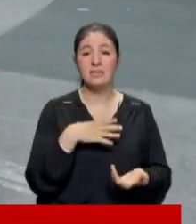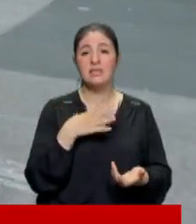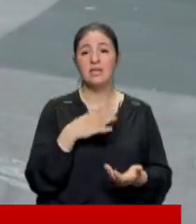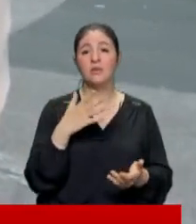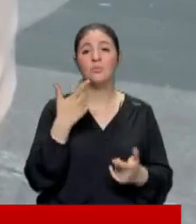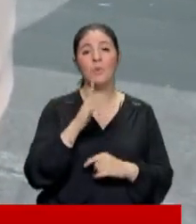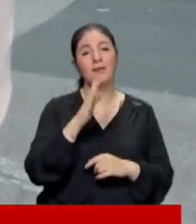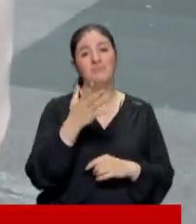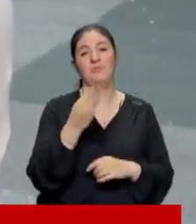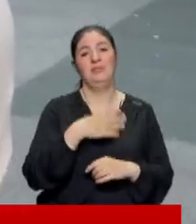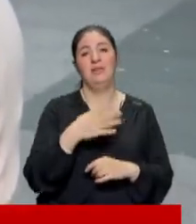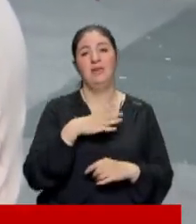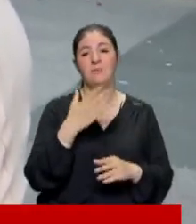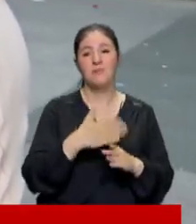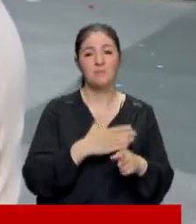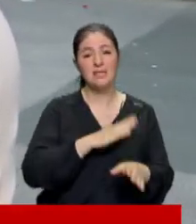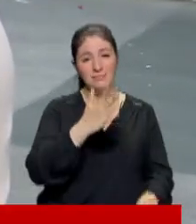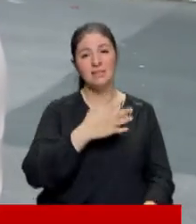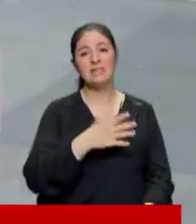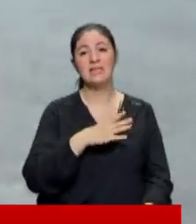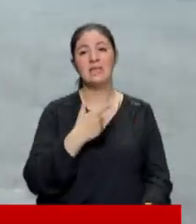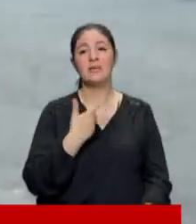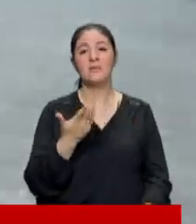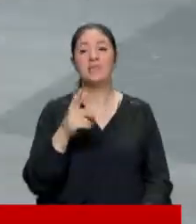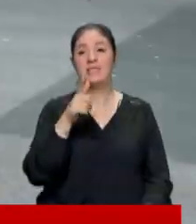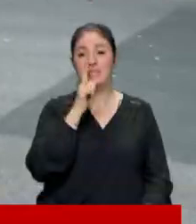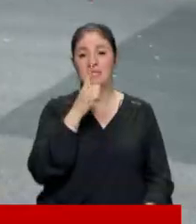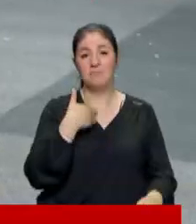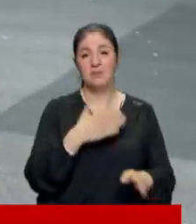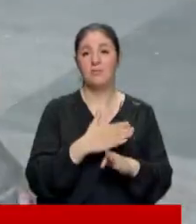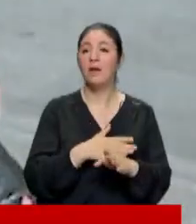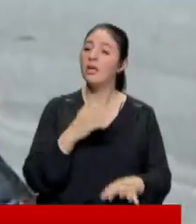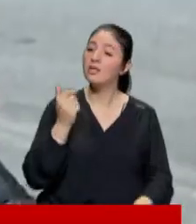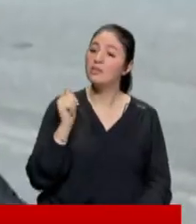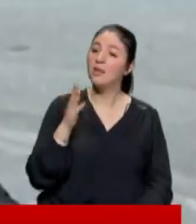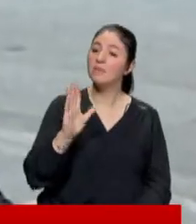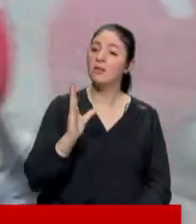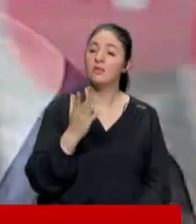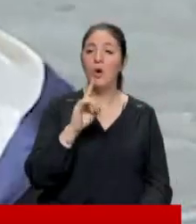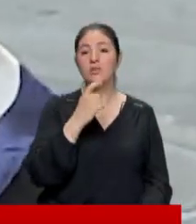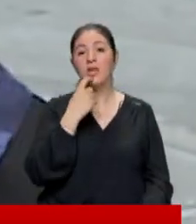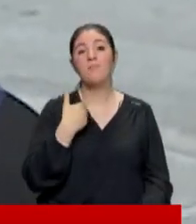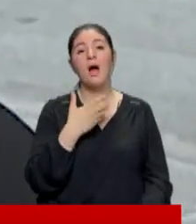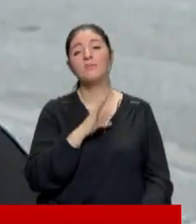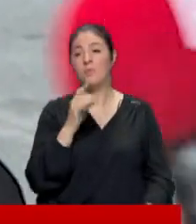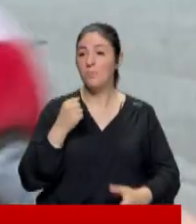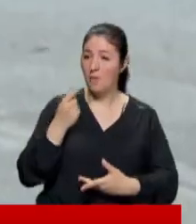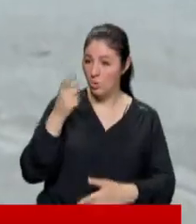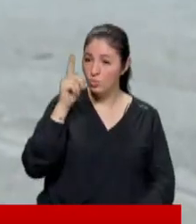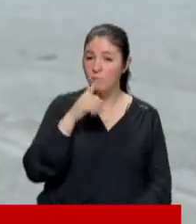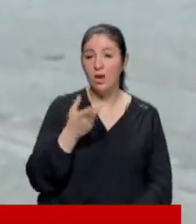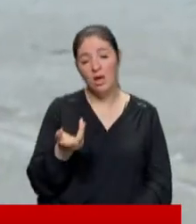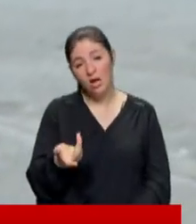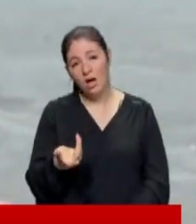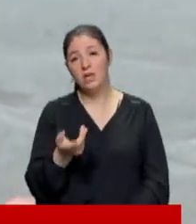isterim. Köyüme gitmek, memleketime gitmek isterim. Siirtliyim. Ne kadardır gitmediniz? 10 sene oldu aşağı. Bütçe yüzünden mi gittiniz?